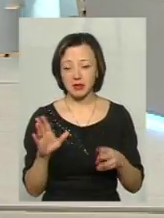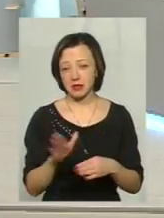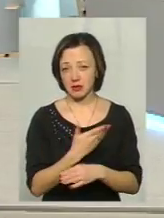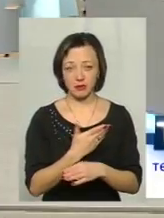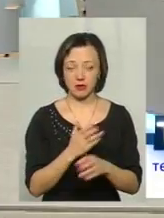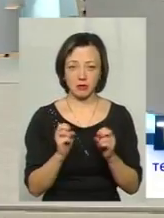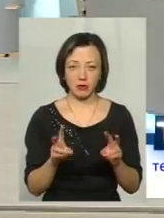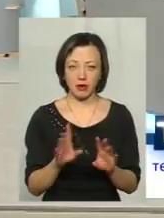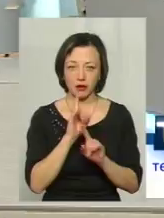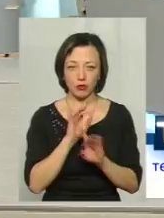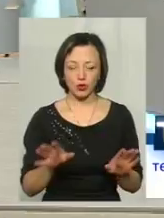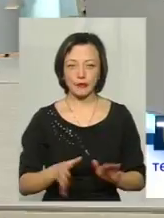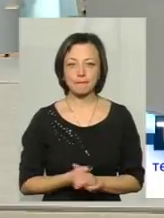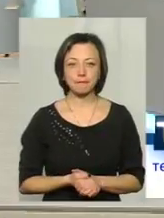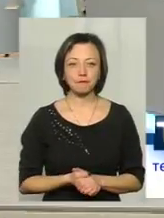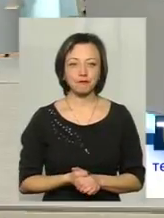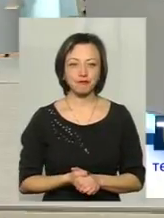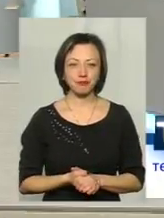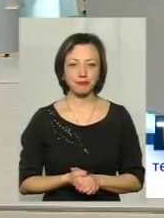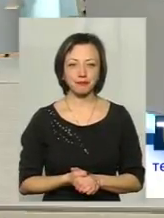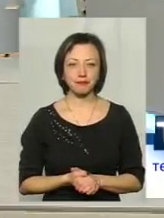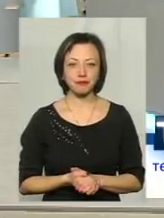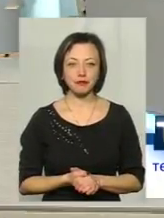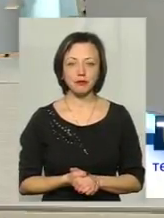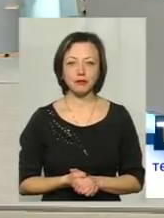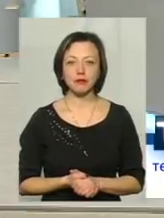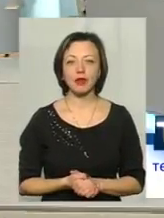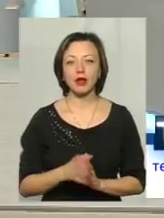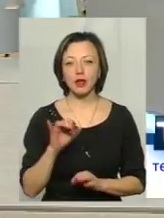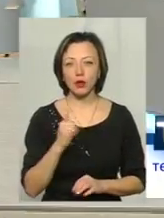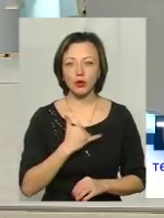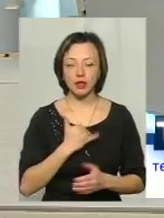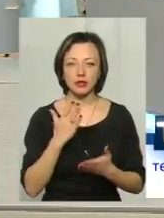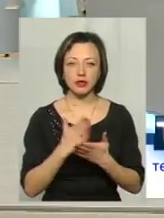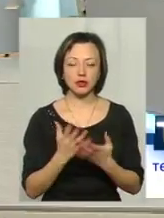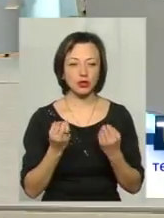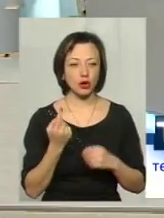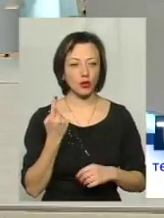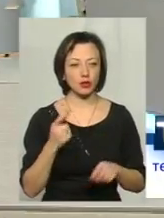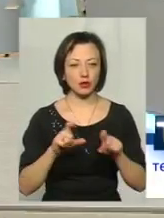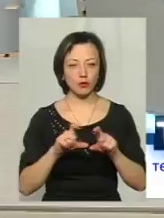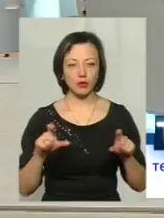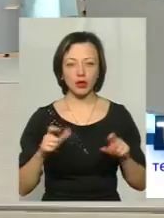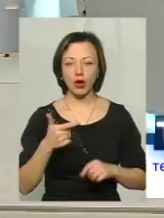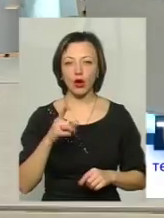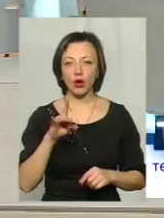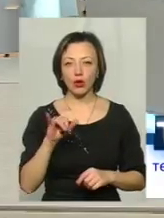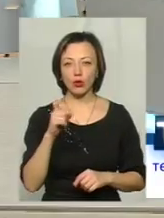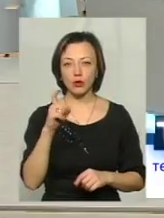зніметься небезпека від мешканців дальніх гречан. Ну і у нас ще є в Грузевицях